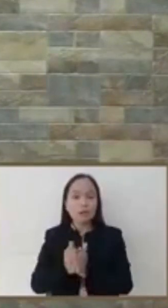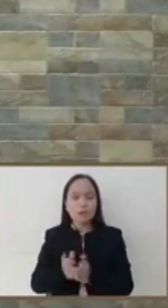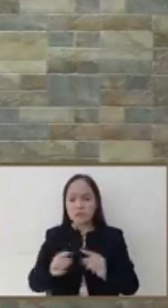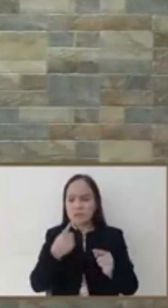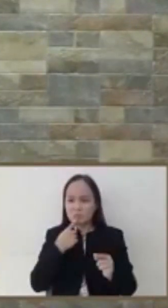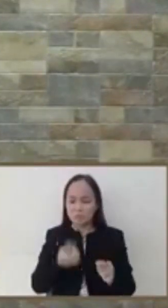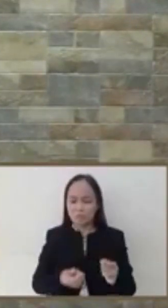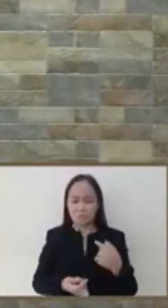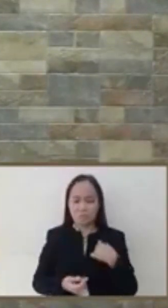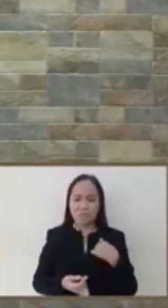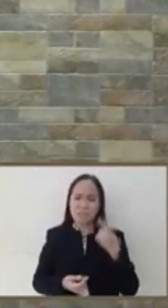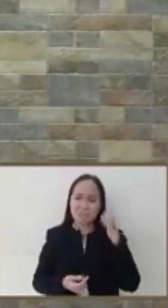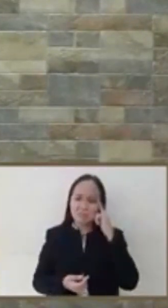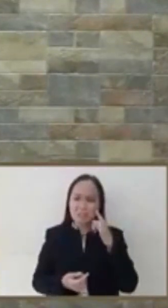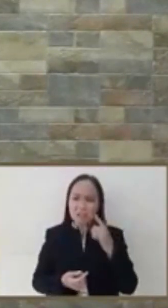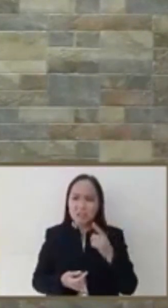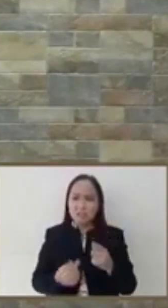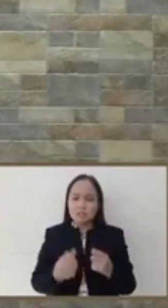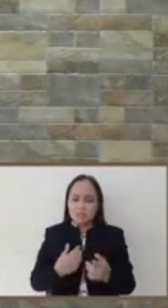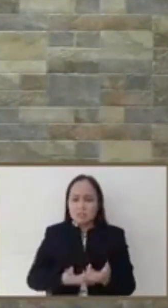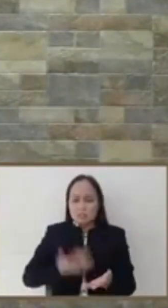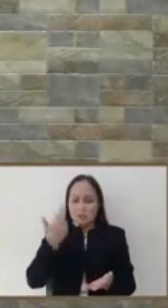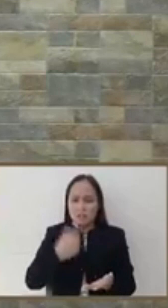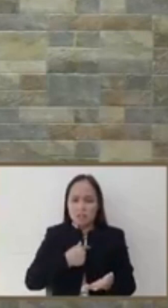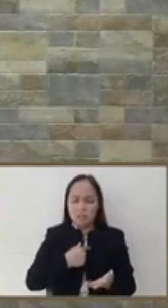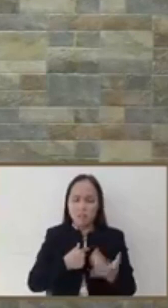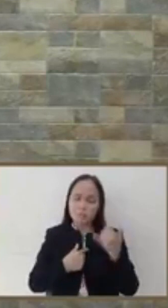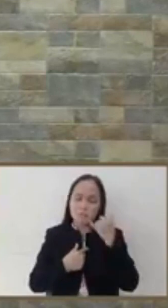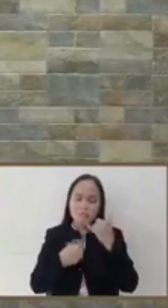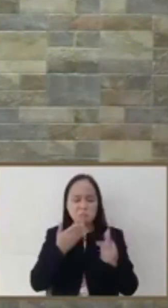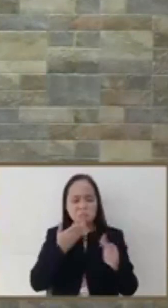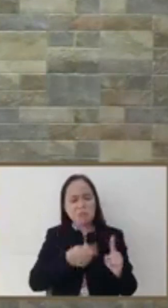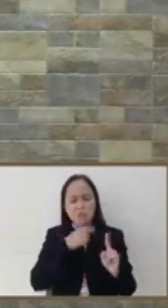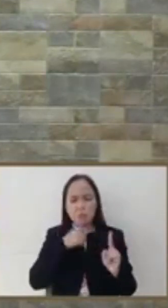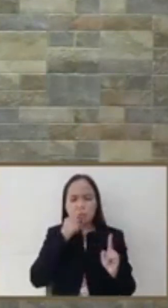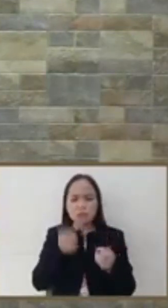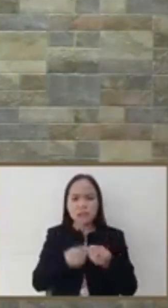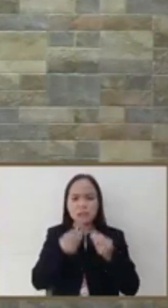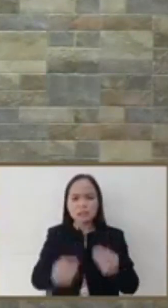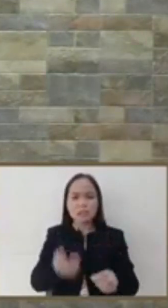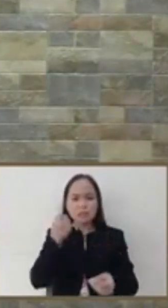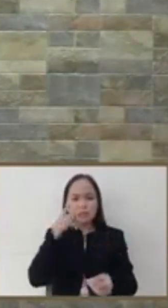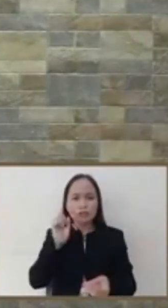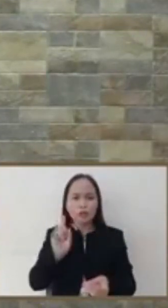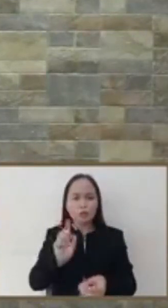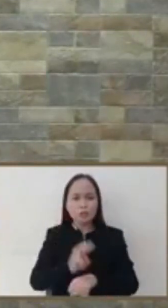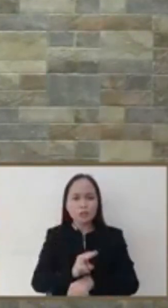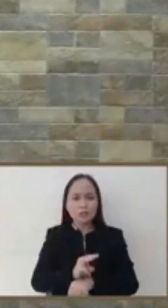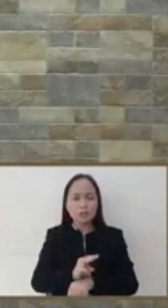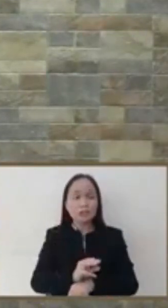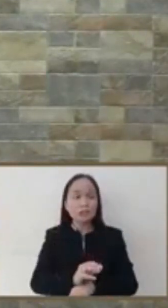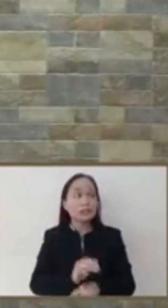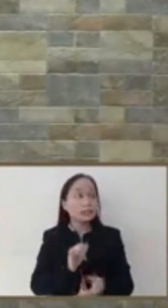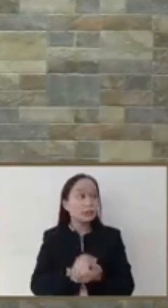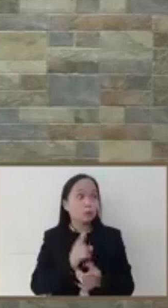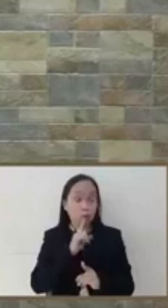kasi nagbibigay kami palagi sa gawain. See that? And that is very true, mga kapatid. Alam